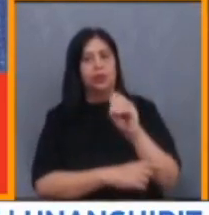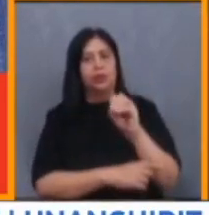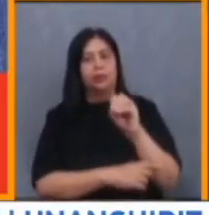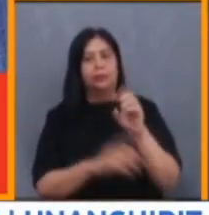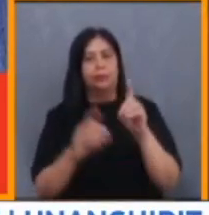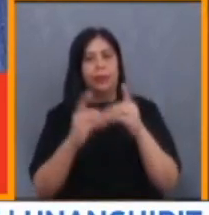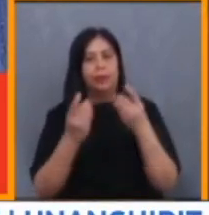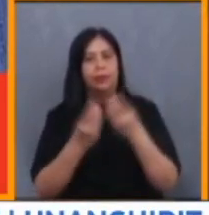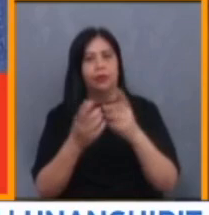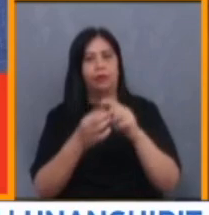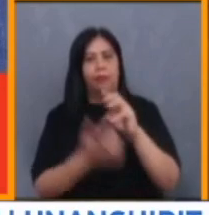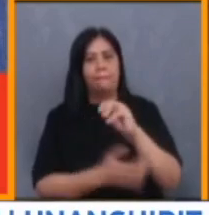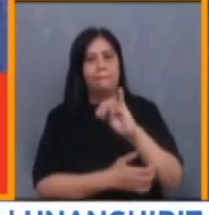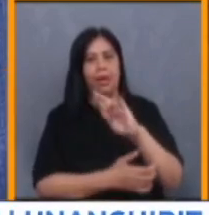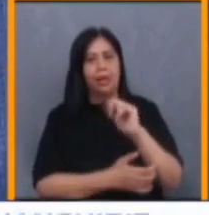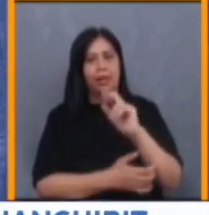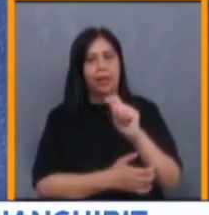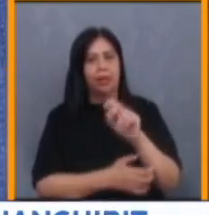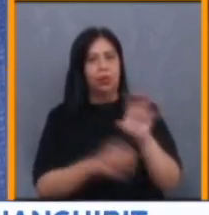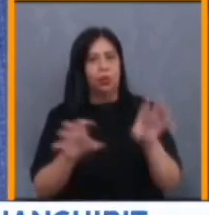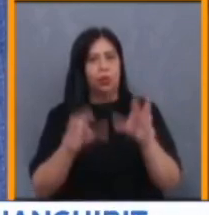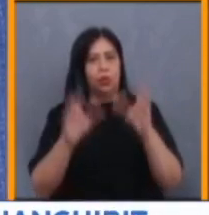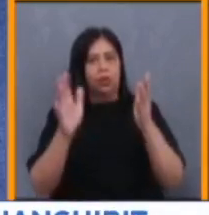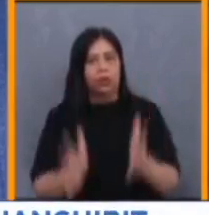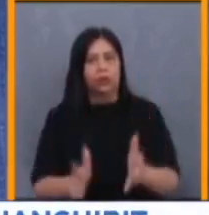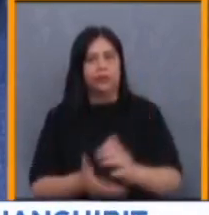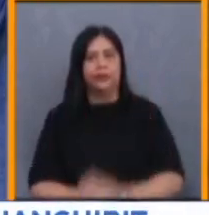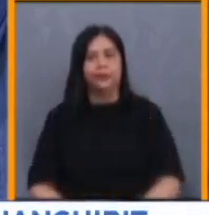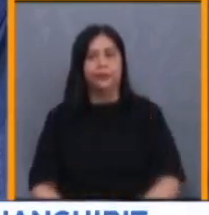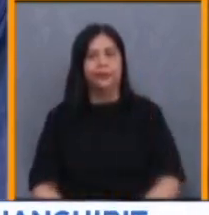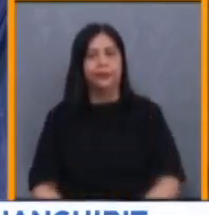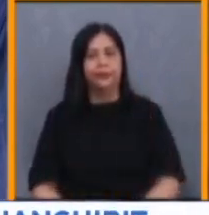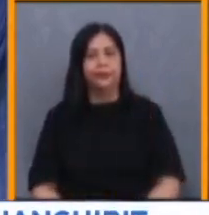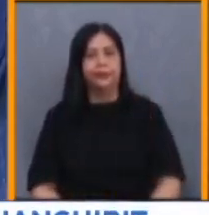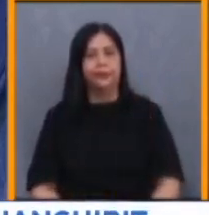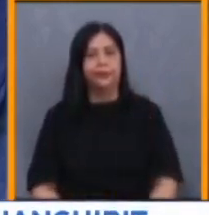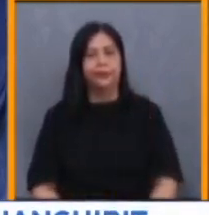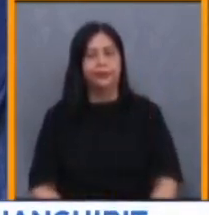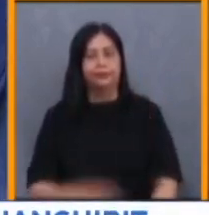Para sa unang balita, Mark Salazar, buong puso para sa Pilipino.